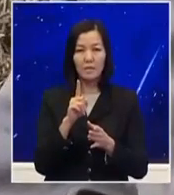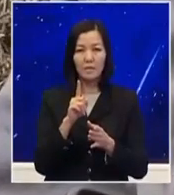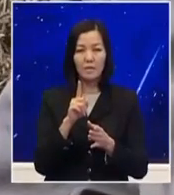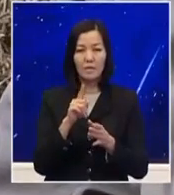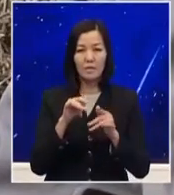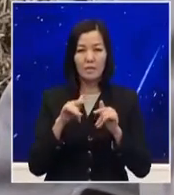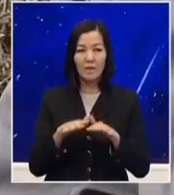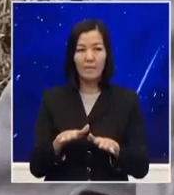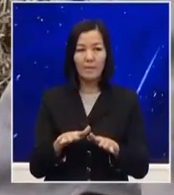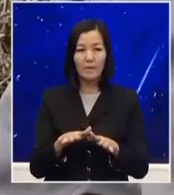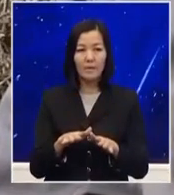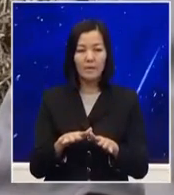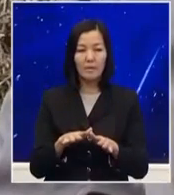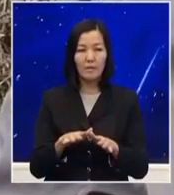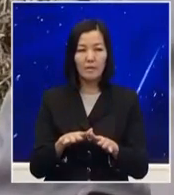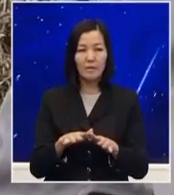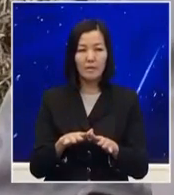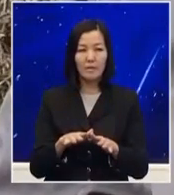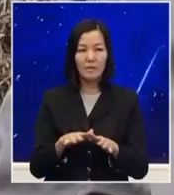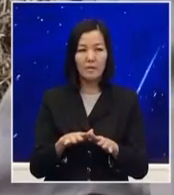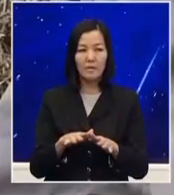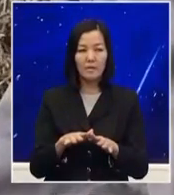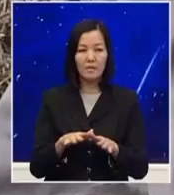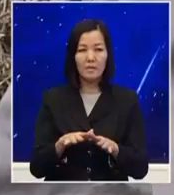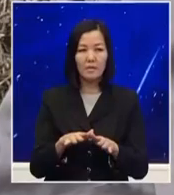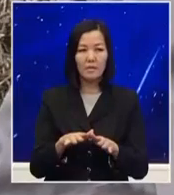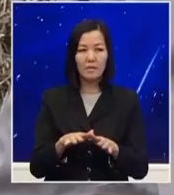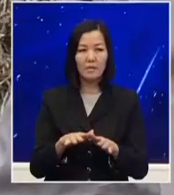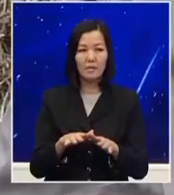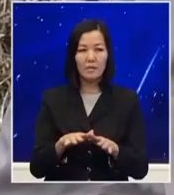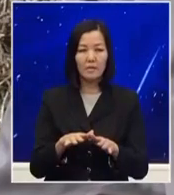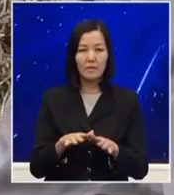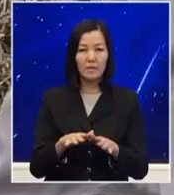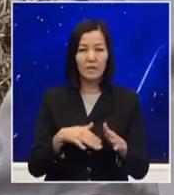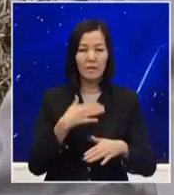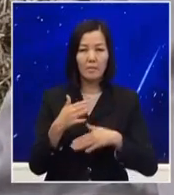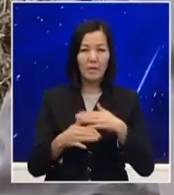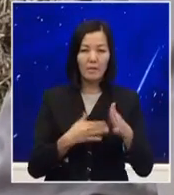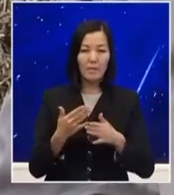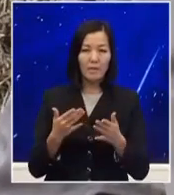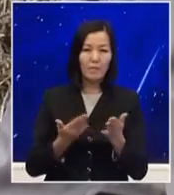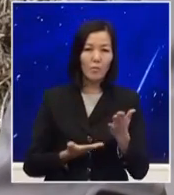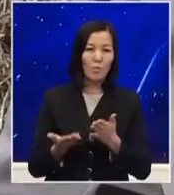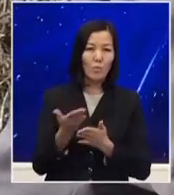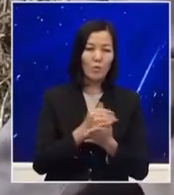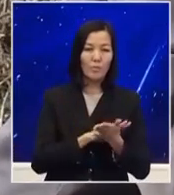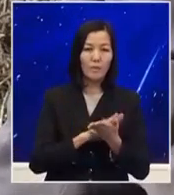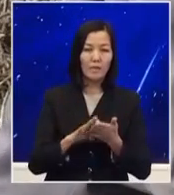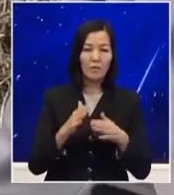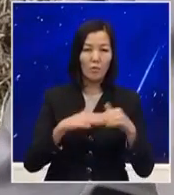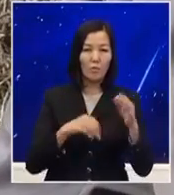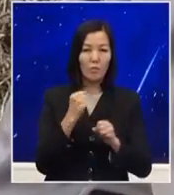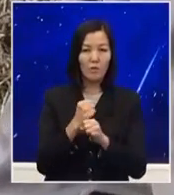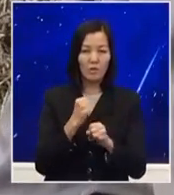мында келеді, сонда ана тамырын уже мына жерден перерабатывать етеміз ғой. Қолмен бәрі істелінетін